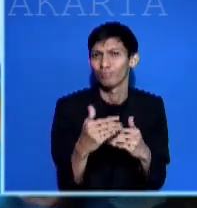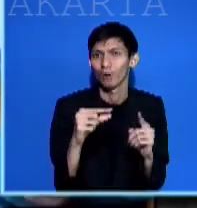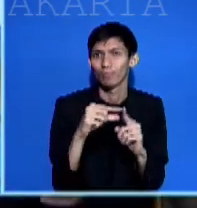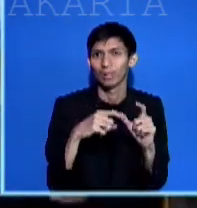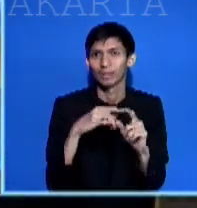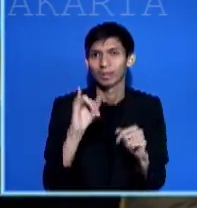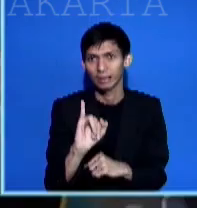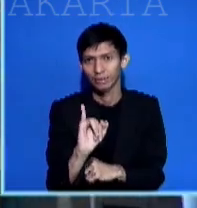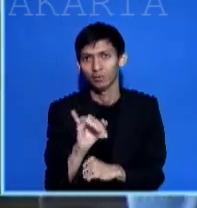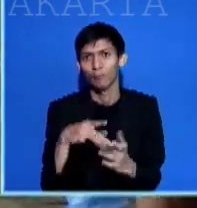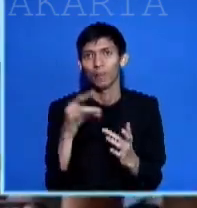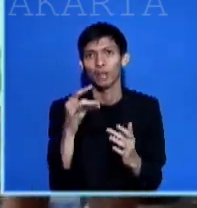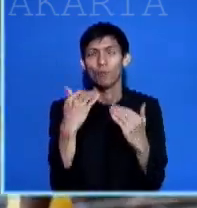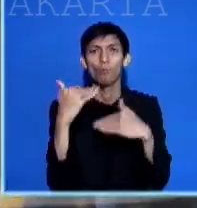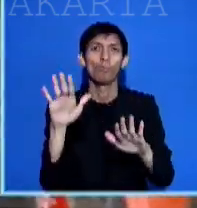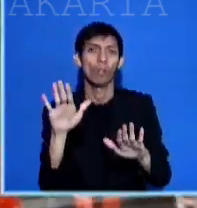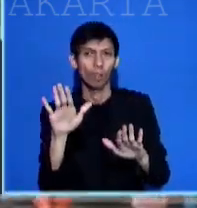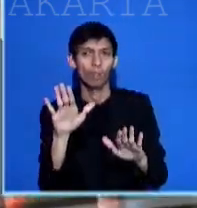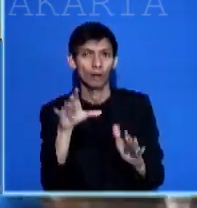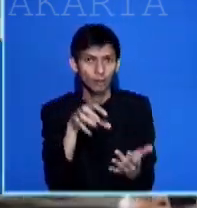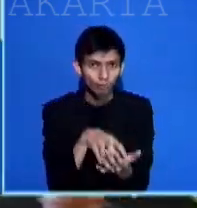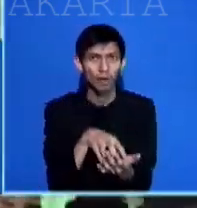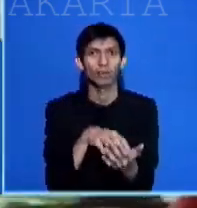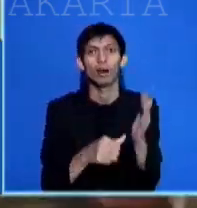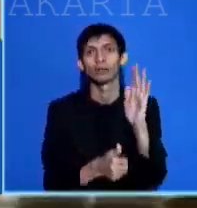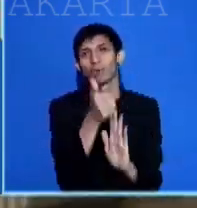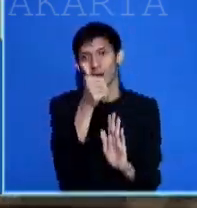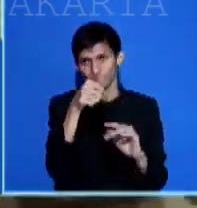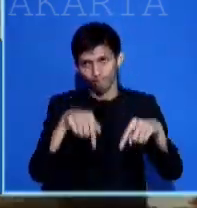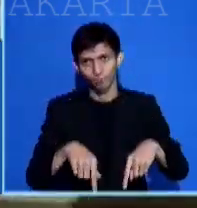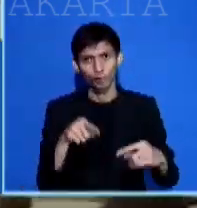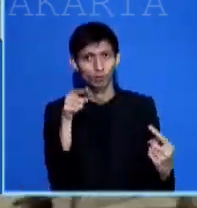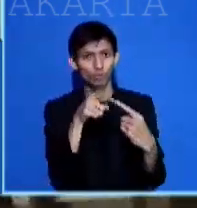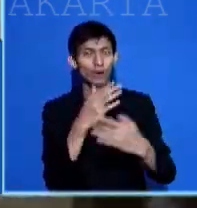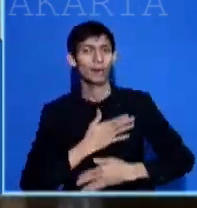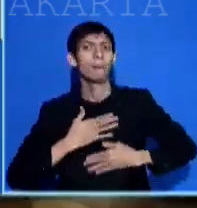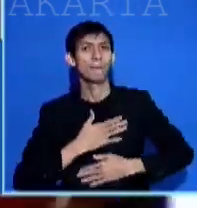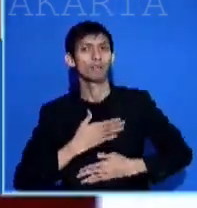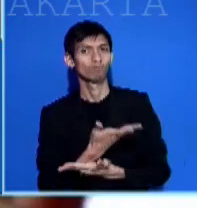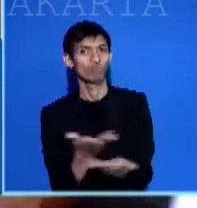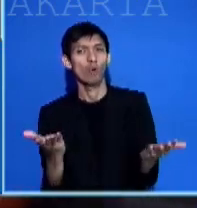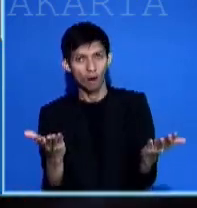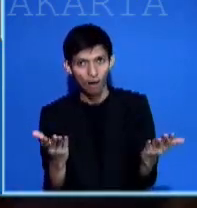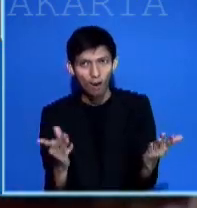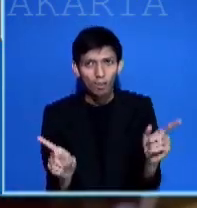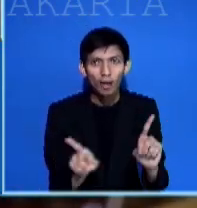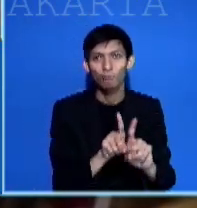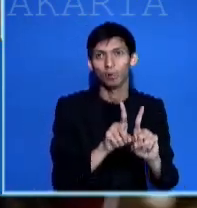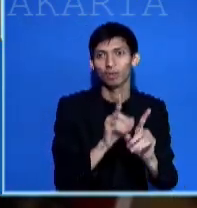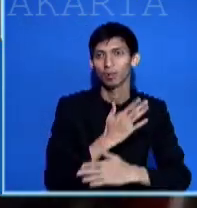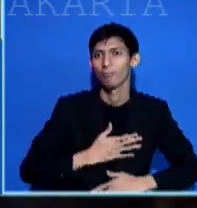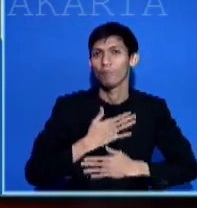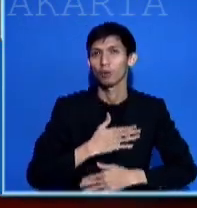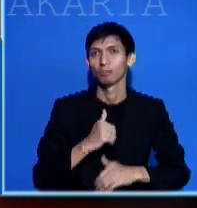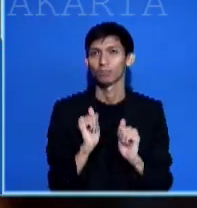sengaja memilih pusat perbelanjaan sebagai tempat digelarnya pertandingan lebih nyaman bagi peserta dan pendampingnya selain